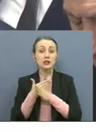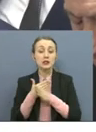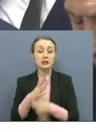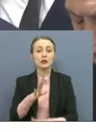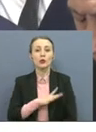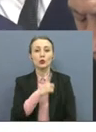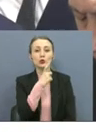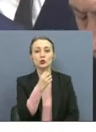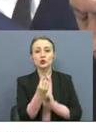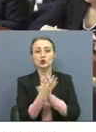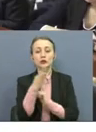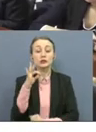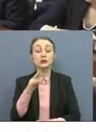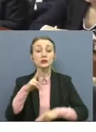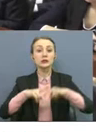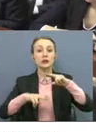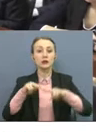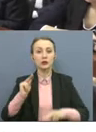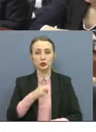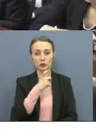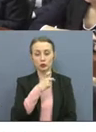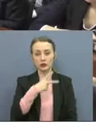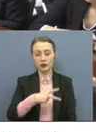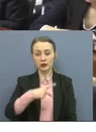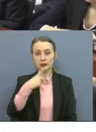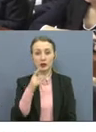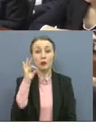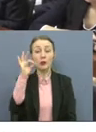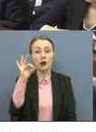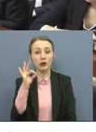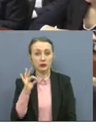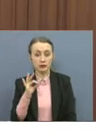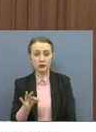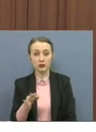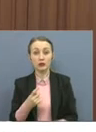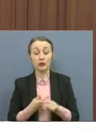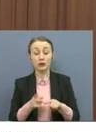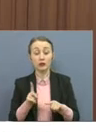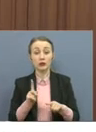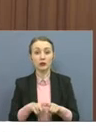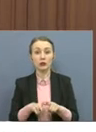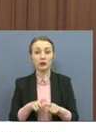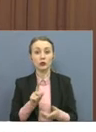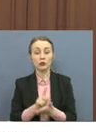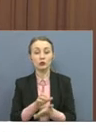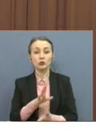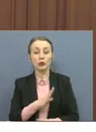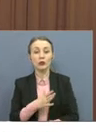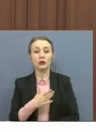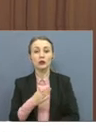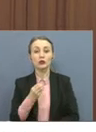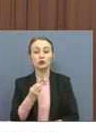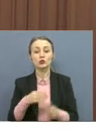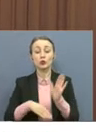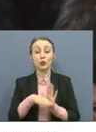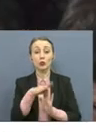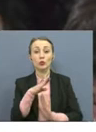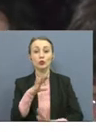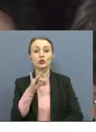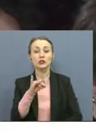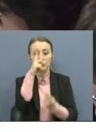дамуы бойынша есеп берген облыс әкімінің орынбасары Қанат Ыдырысовтың мәліметінше, аймақтағы өнеркәсіп өнімдерінің көлемі